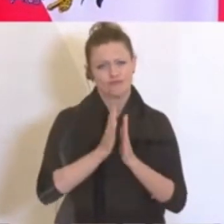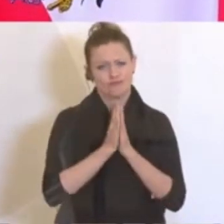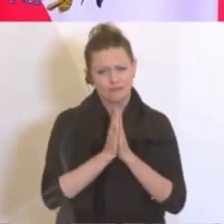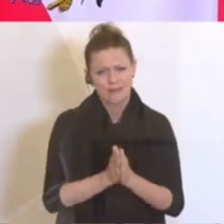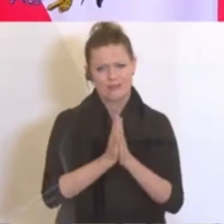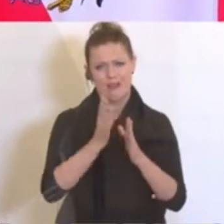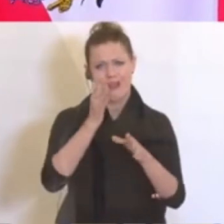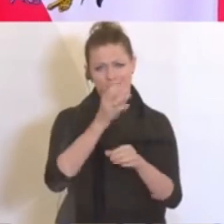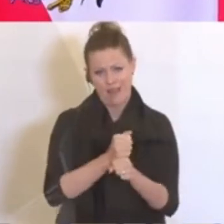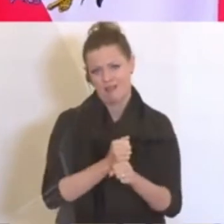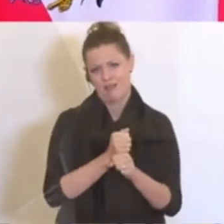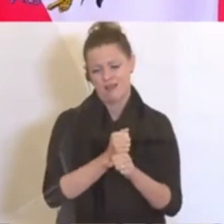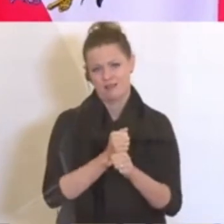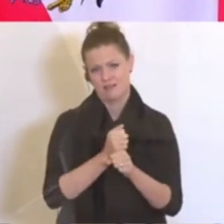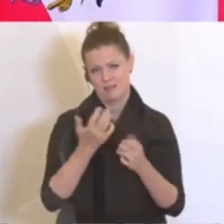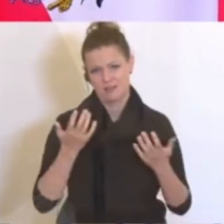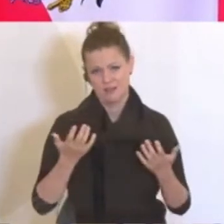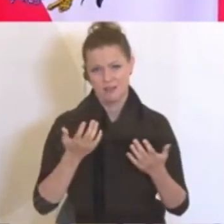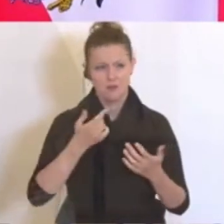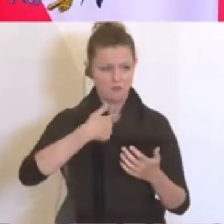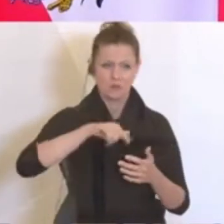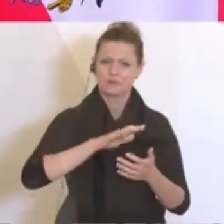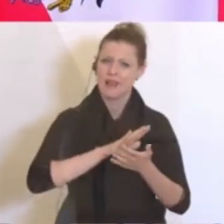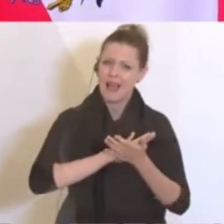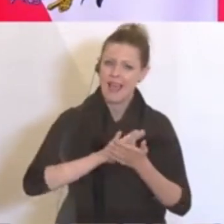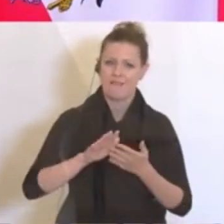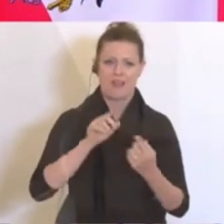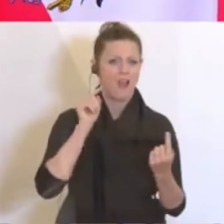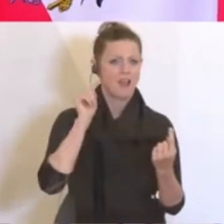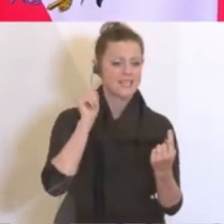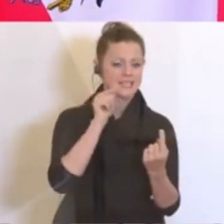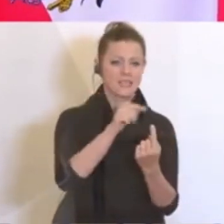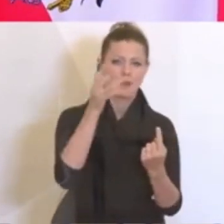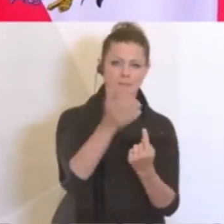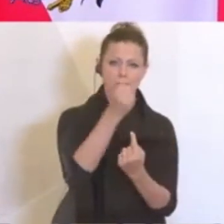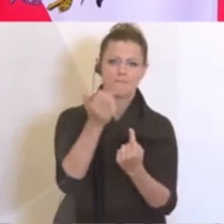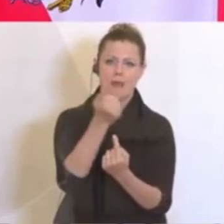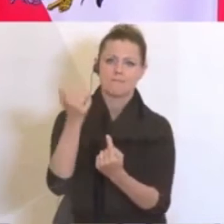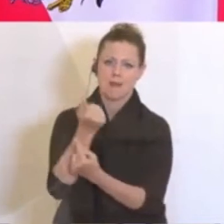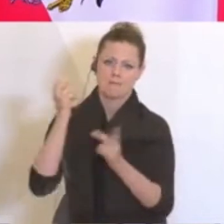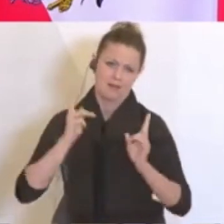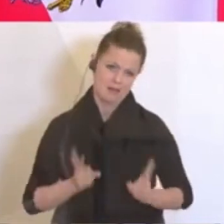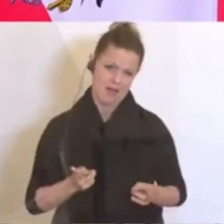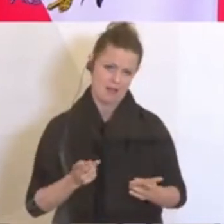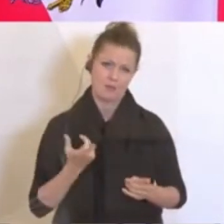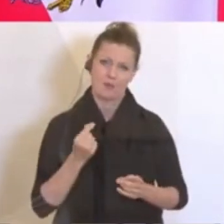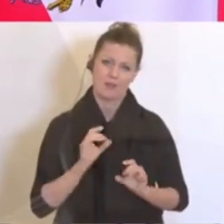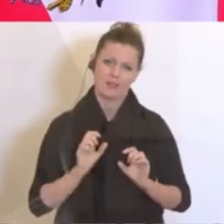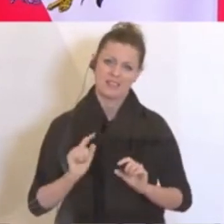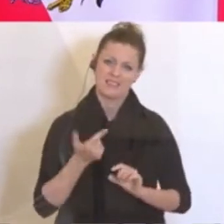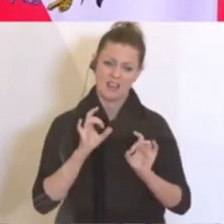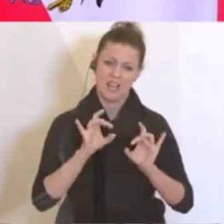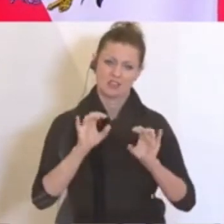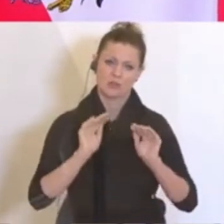eingehalten werden, weil wir uns dann, weil wir uns dann leichter tun, unsere Ziele zu erreichen, dass es auf keinen Fall zu einer zweiten